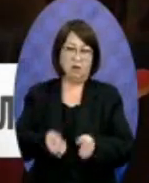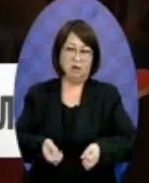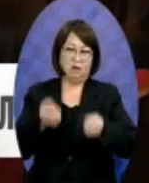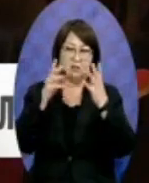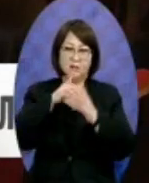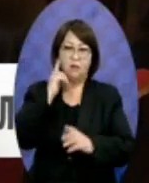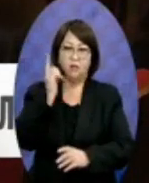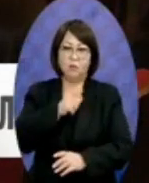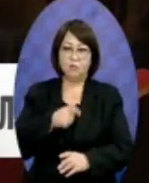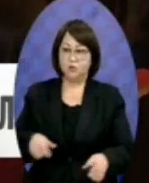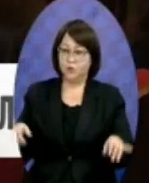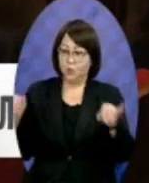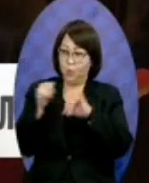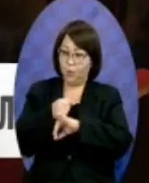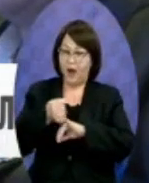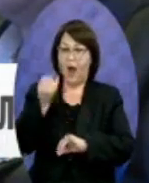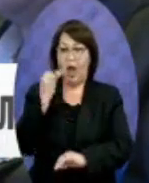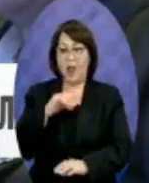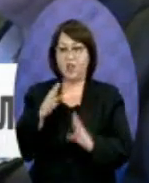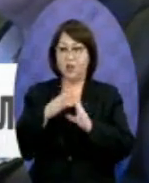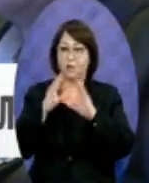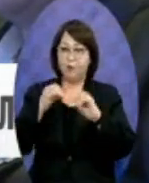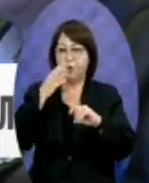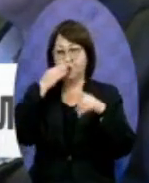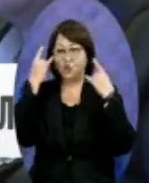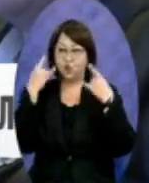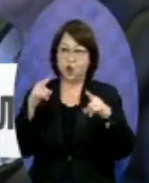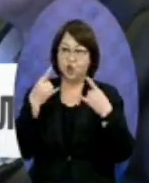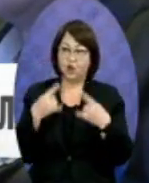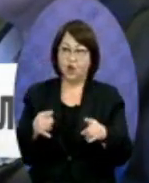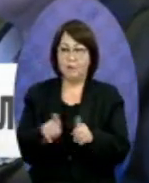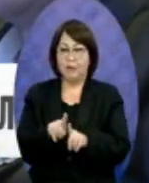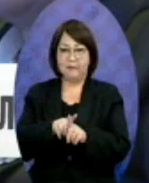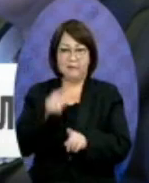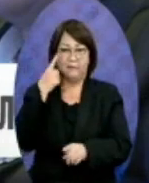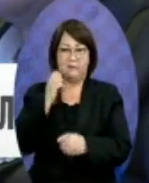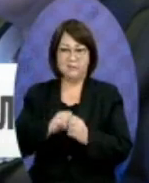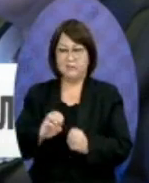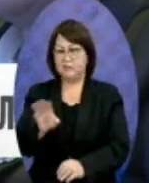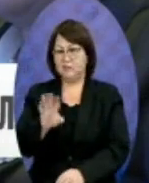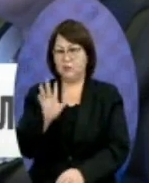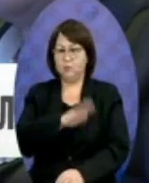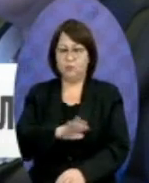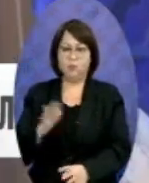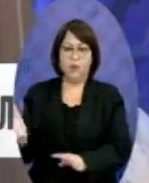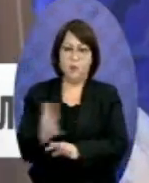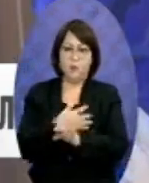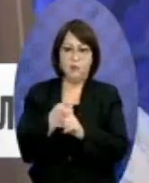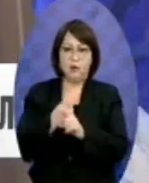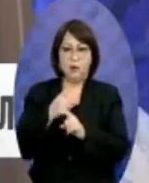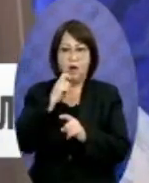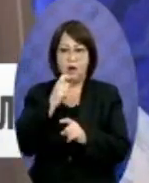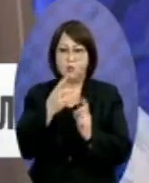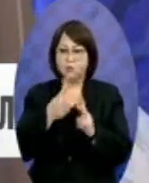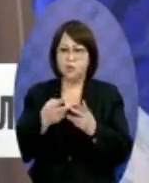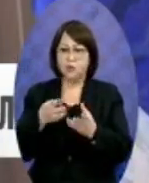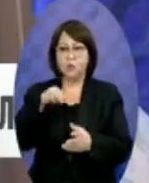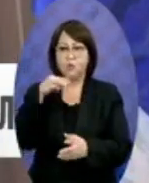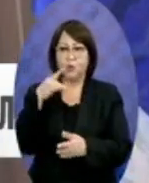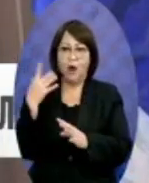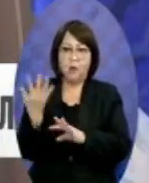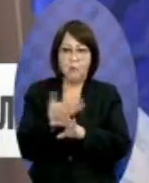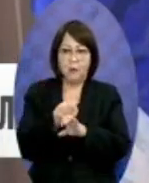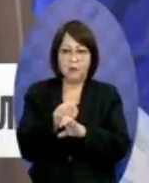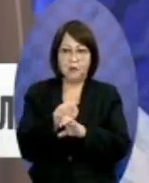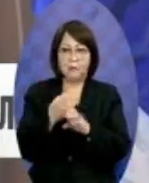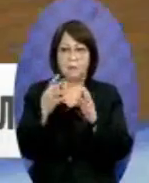бүл болохыг айл гэр гэж тоглохтой адилтгаж байгааг зарим төлөөлөл хэлж байна. Хүүхэд хамгааллын хариу үйлчилгээ түр хамгаалах байр жилд 150 хүүхэд